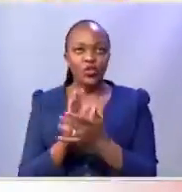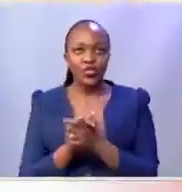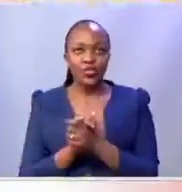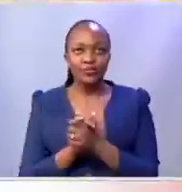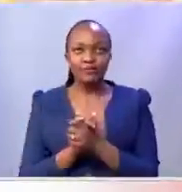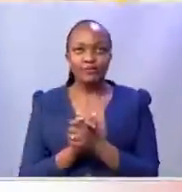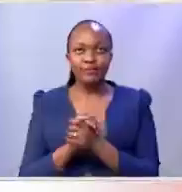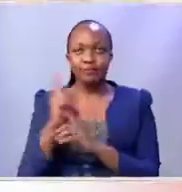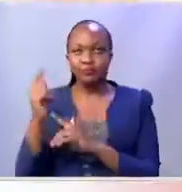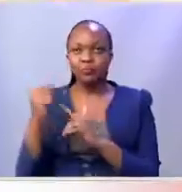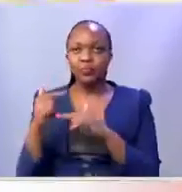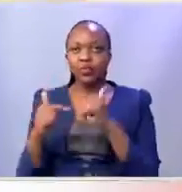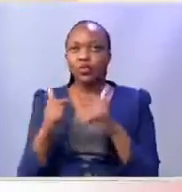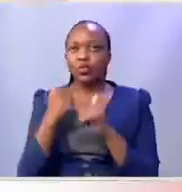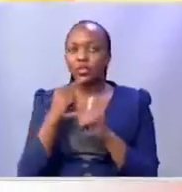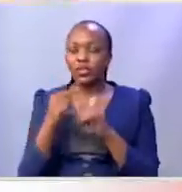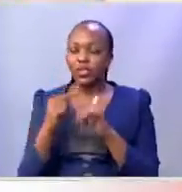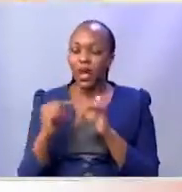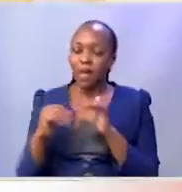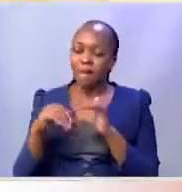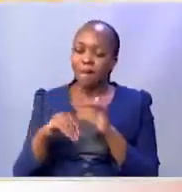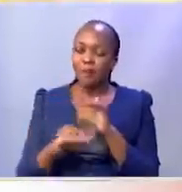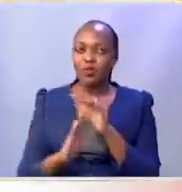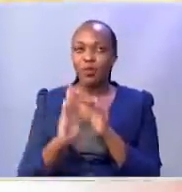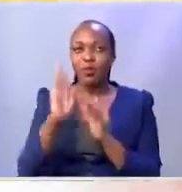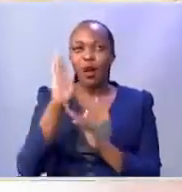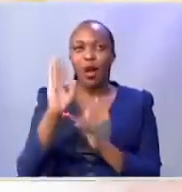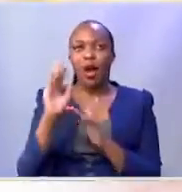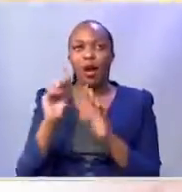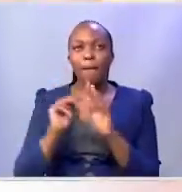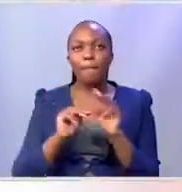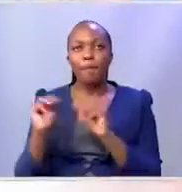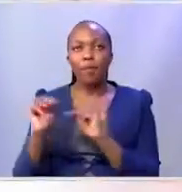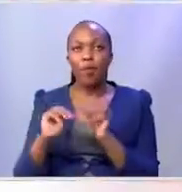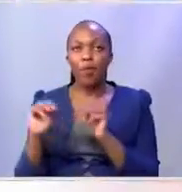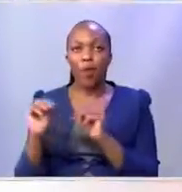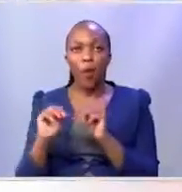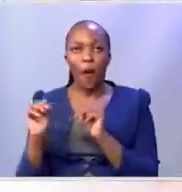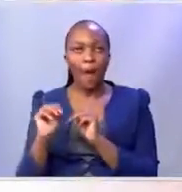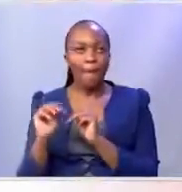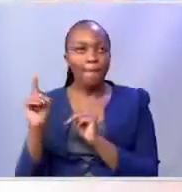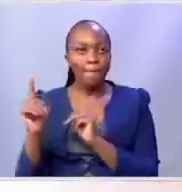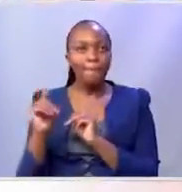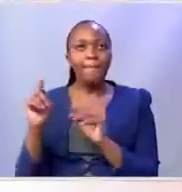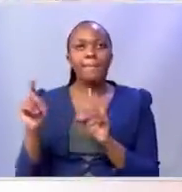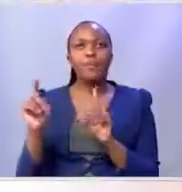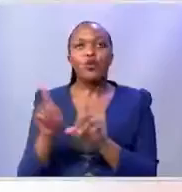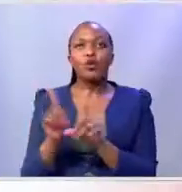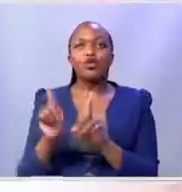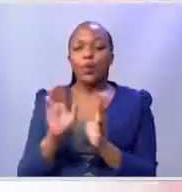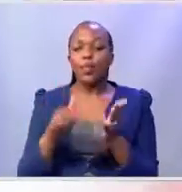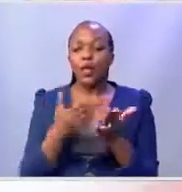Ruto continued to sell his bottom-up economic model to residents of Turkana. Arambe!